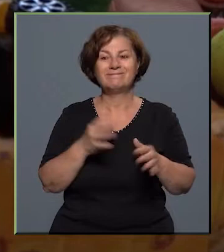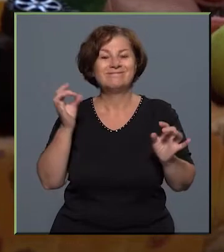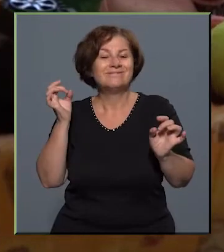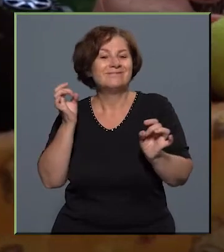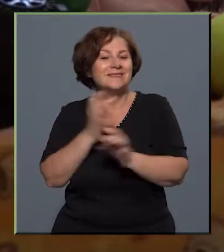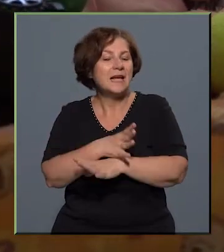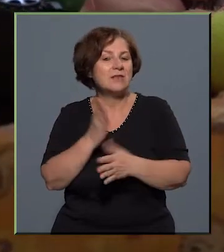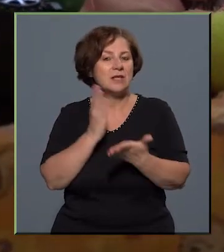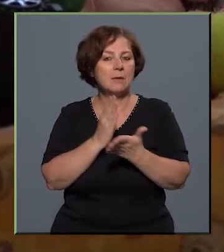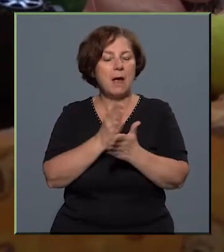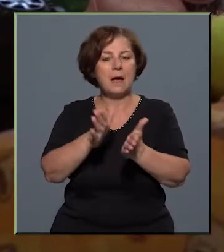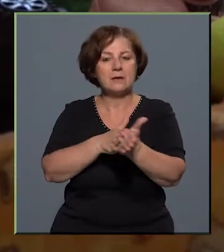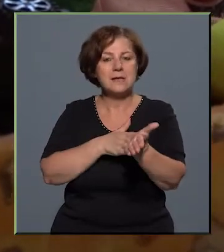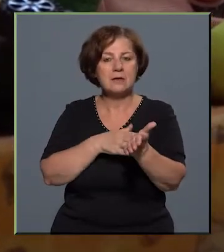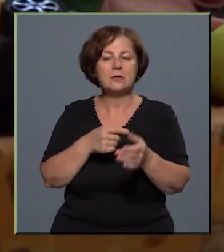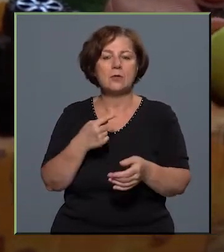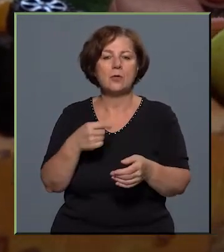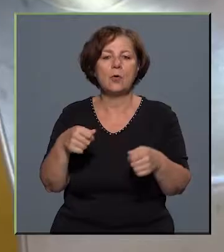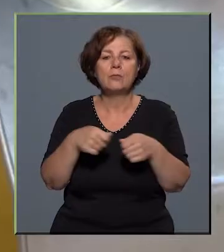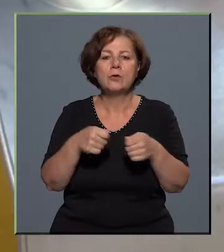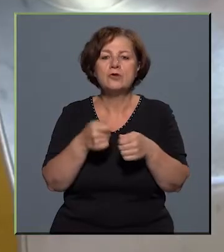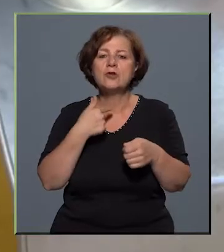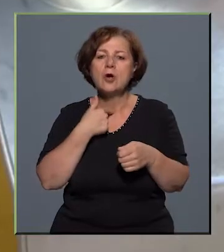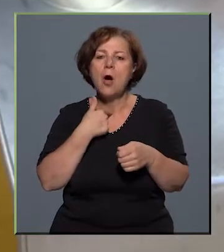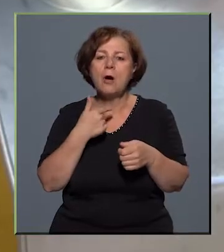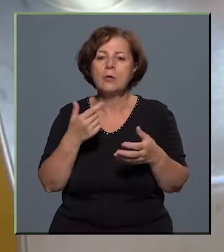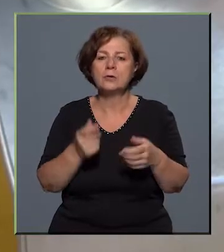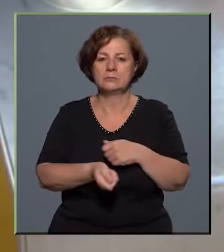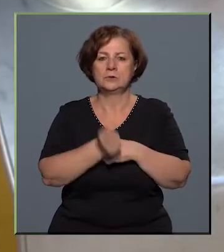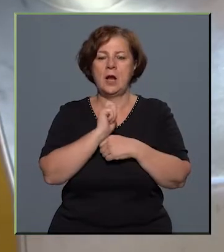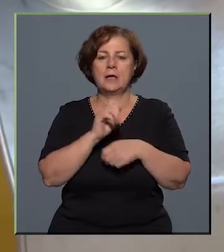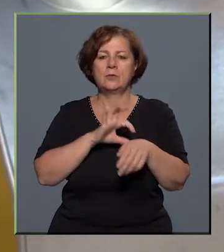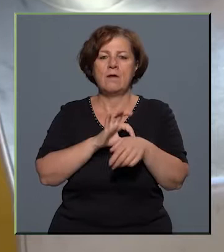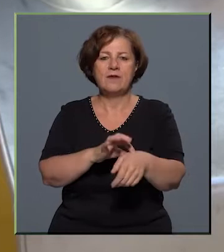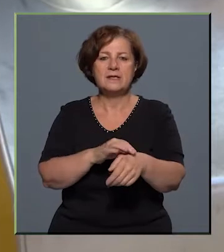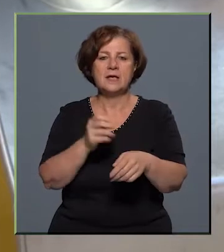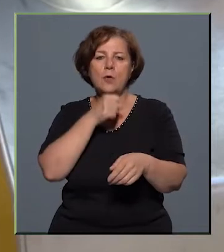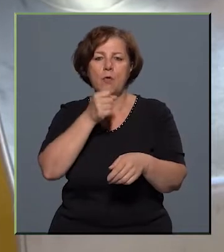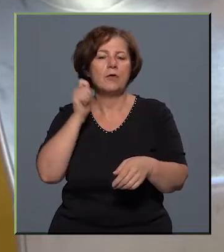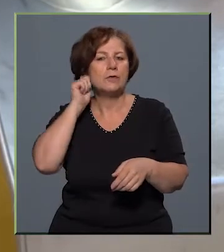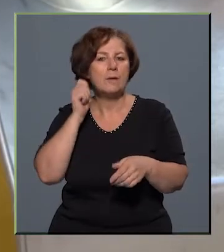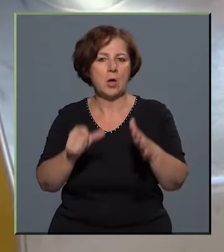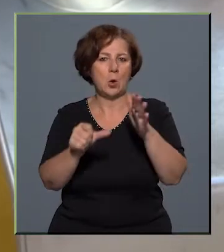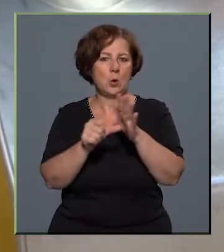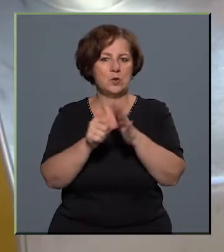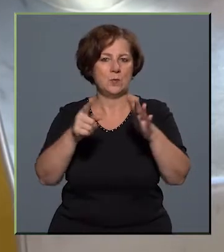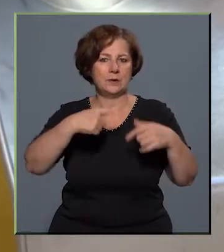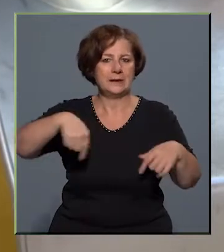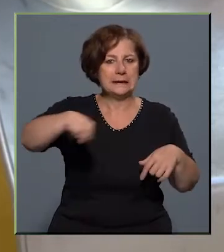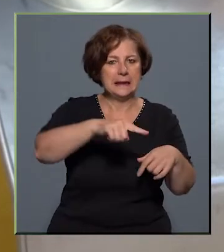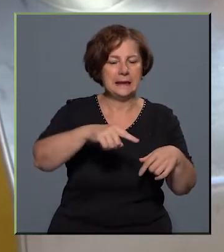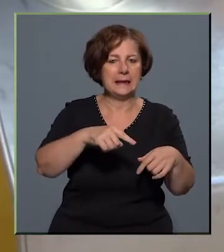már az elején nagyon jó közös hangot tudtunk megütni a vezető óvónővel, és ez a központi tér, ami köré fölfűztük